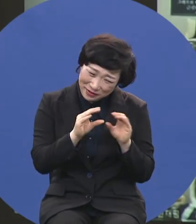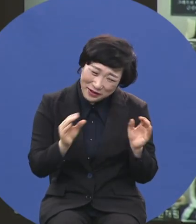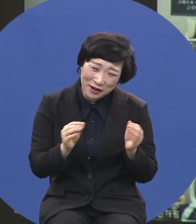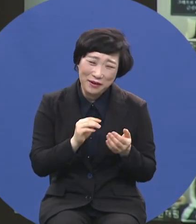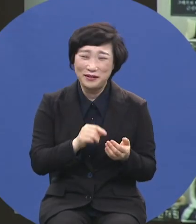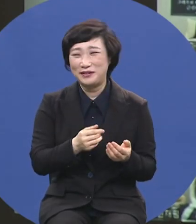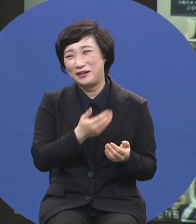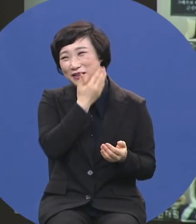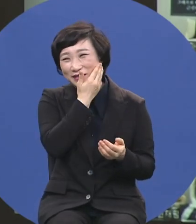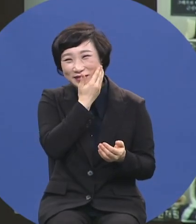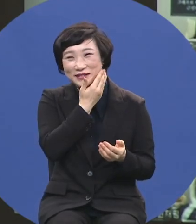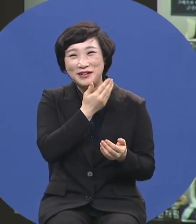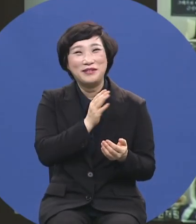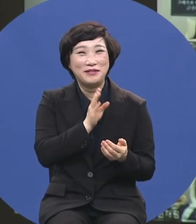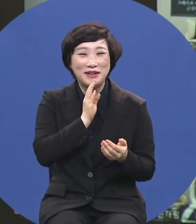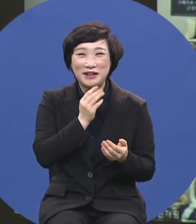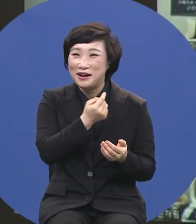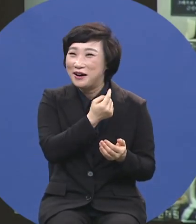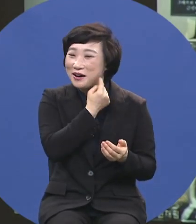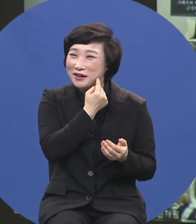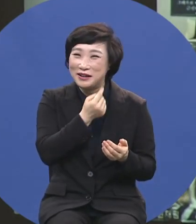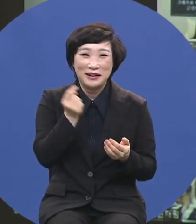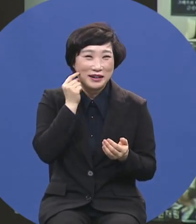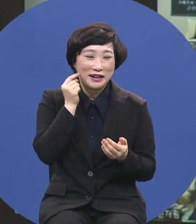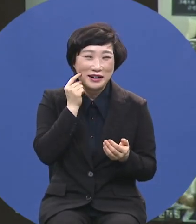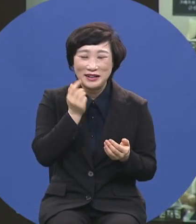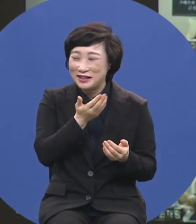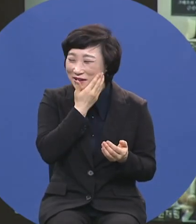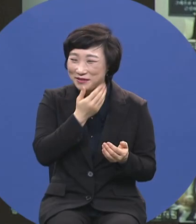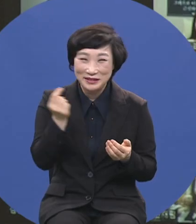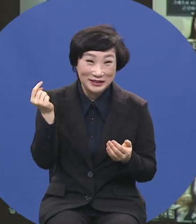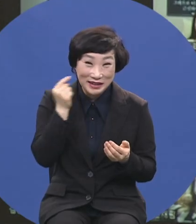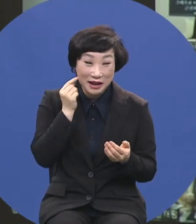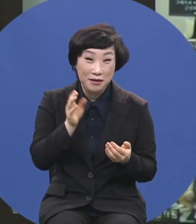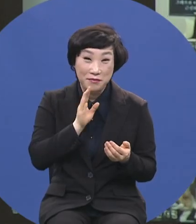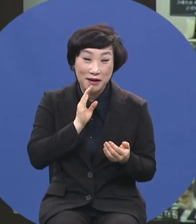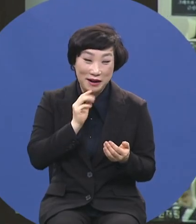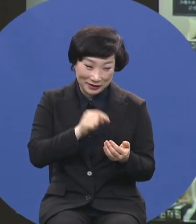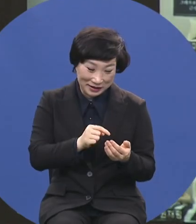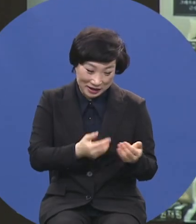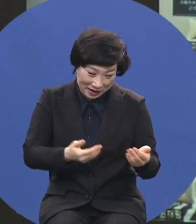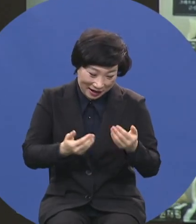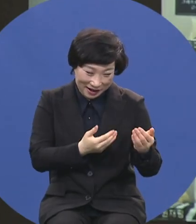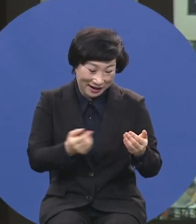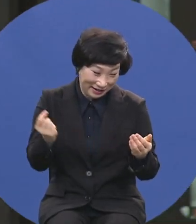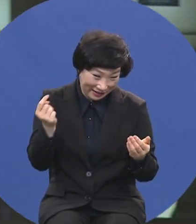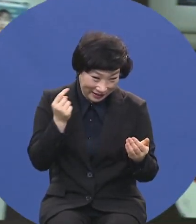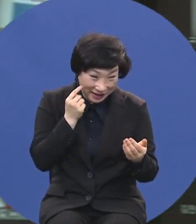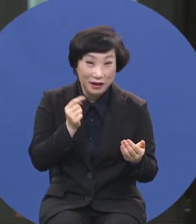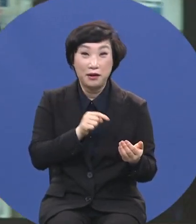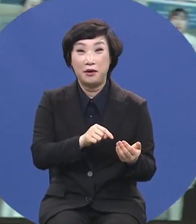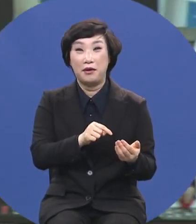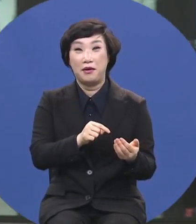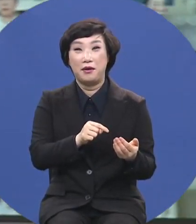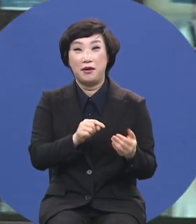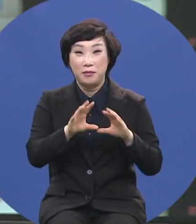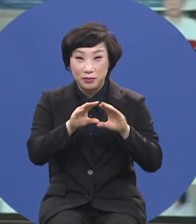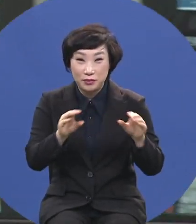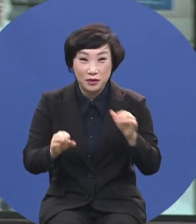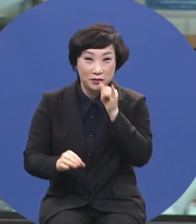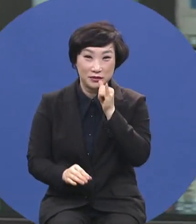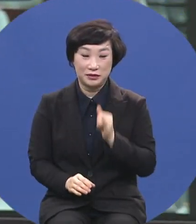천이 어디 있으며 이렇게 부드러운 것이 있냐. 세포가 그렇게 아름다울 수가 없도록